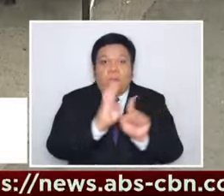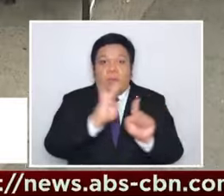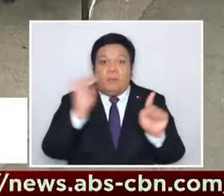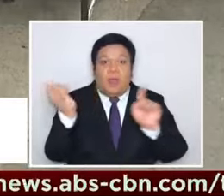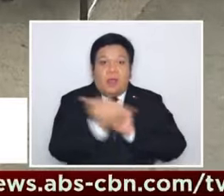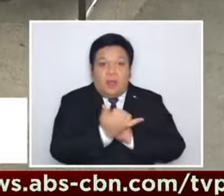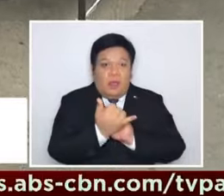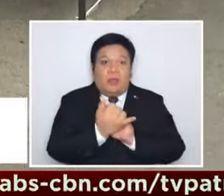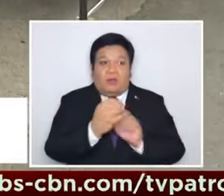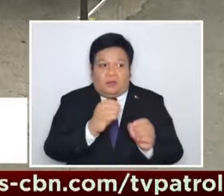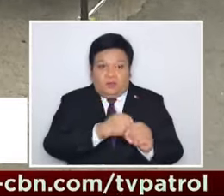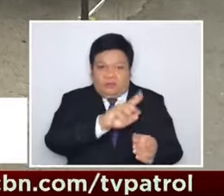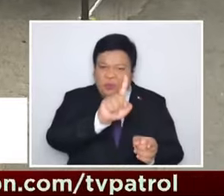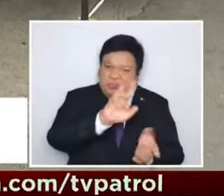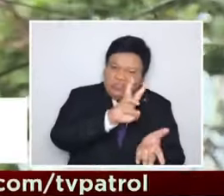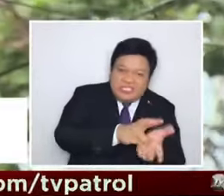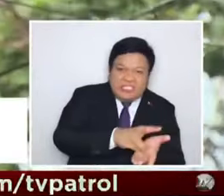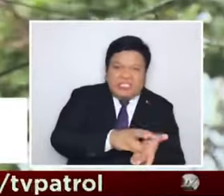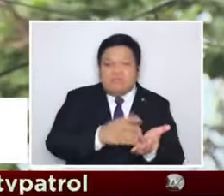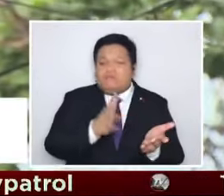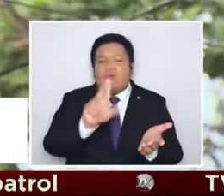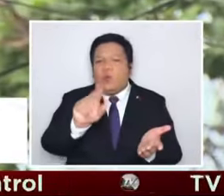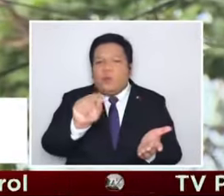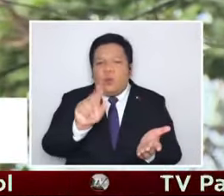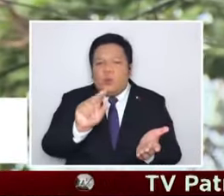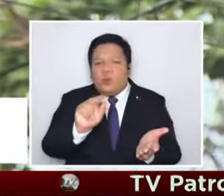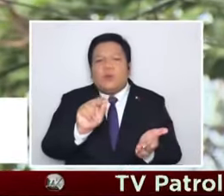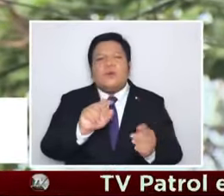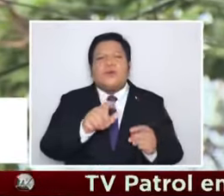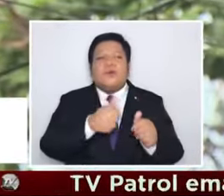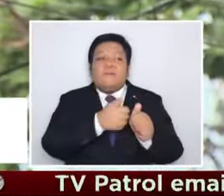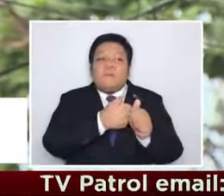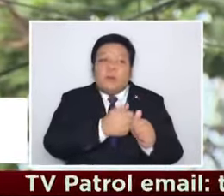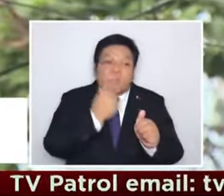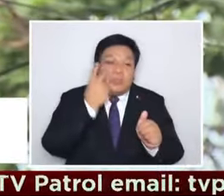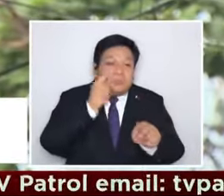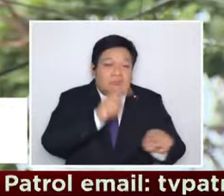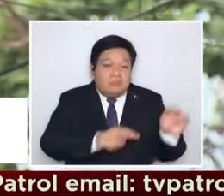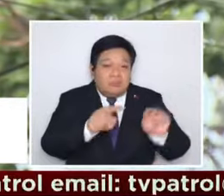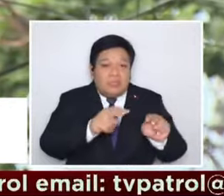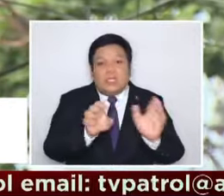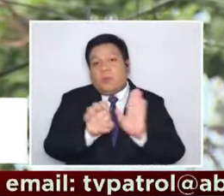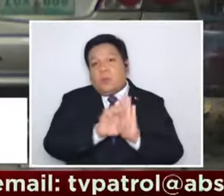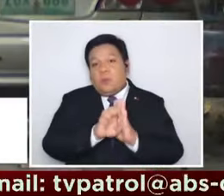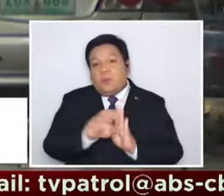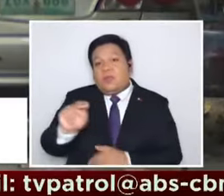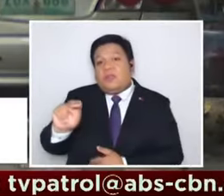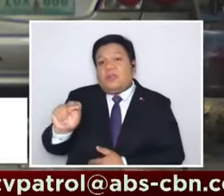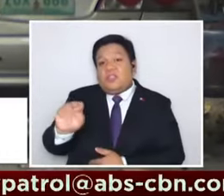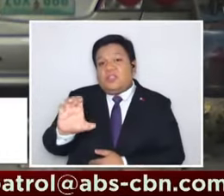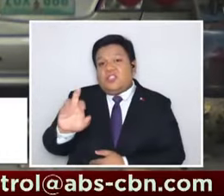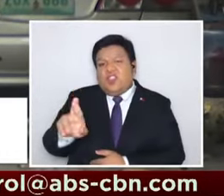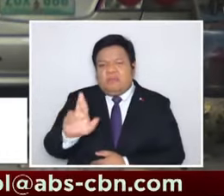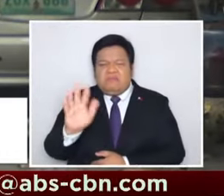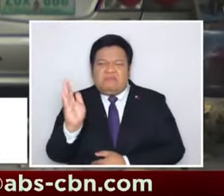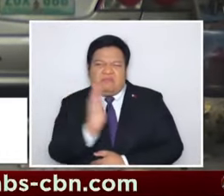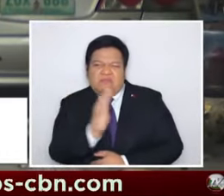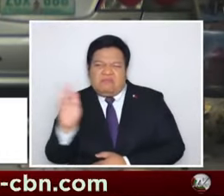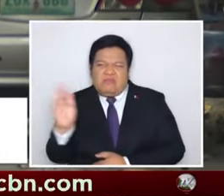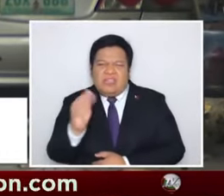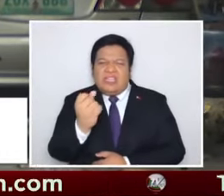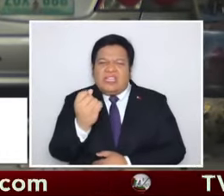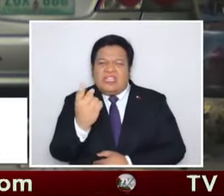buong syudad or buong munisipyo. Base po sa nakita natin sa NCR, naglalaro lamang from 11 to